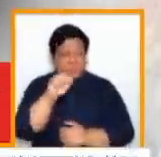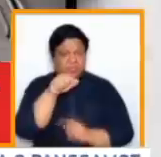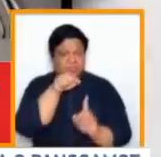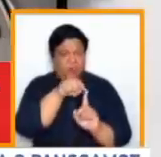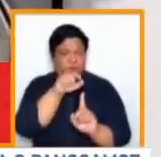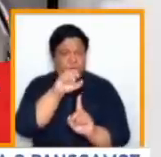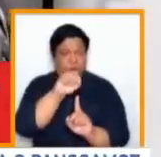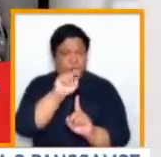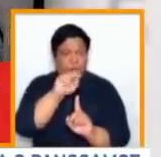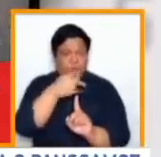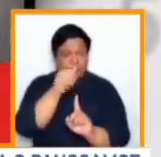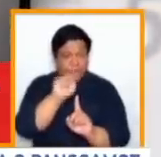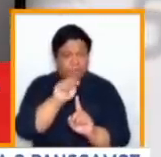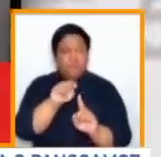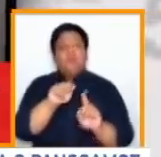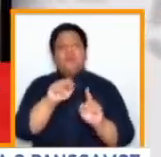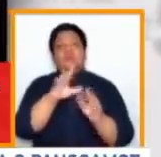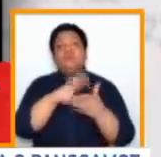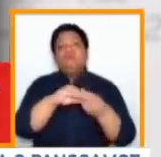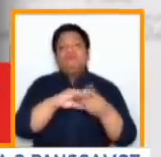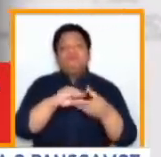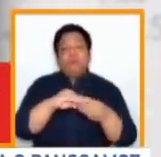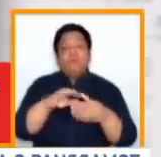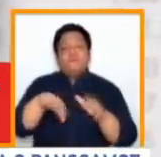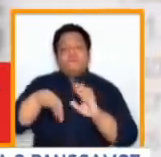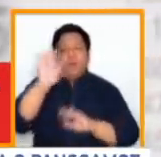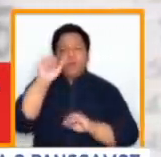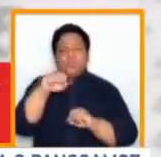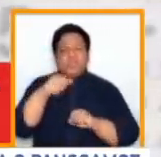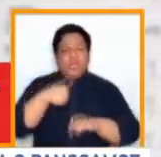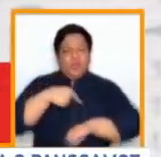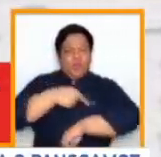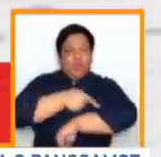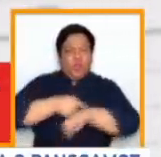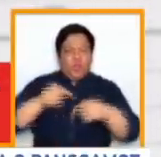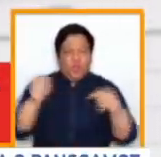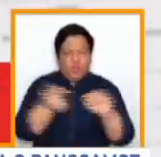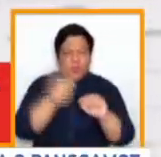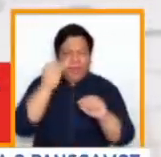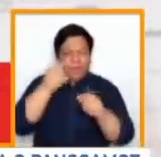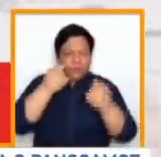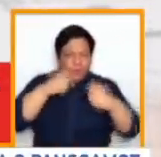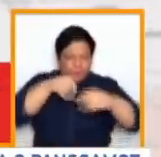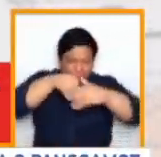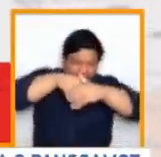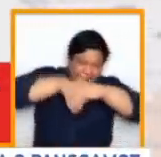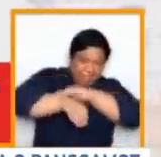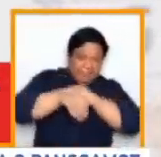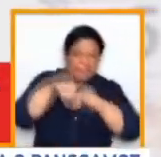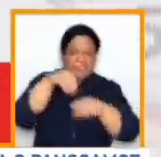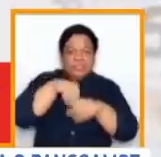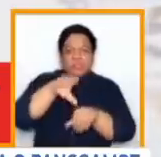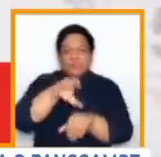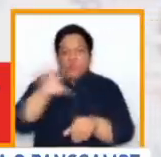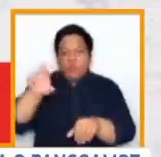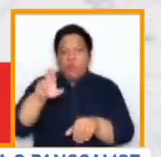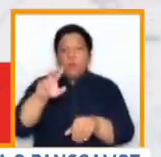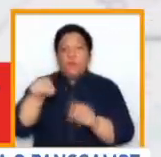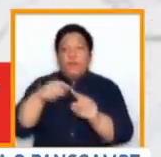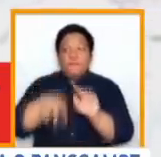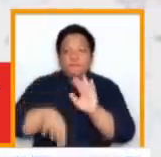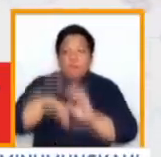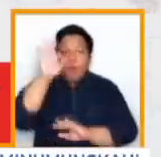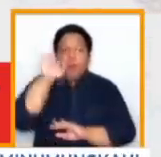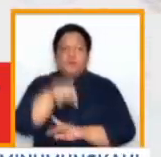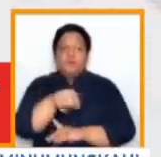nilang ebidensya na nasugatan siya ng pilit niyang lumusot sa bintana ng CR matapos makitang walang malay si